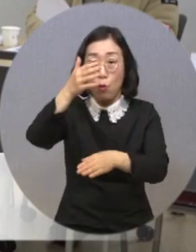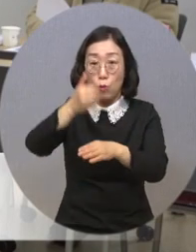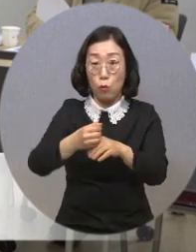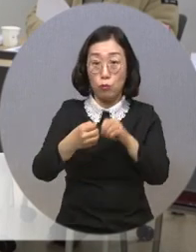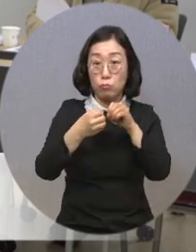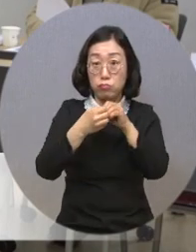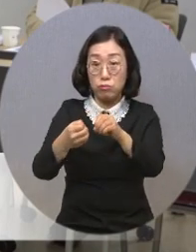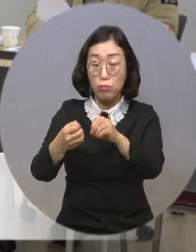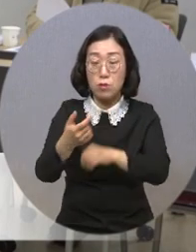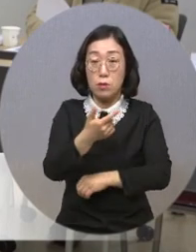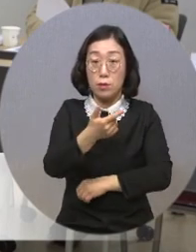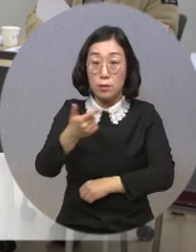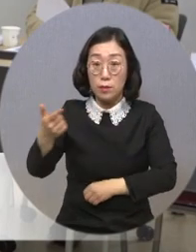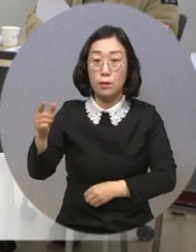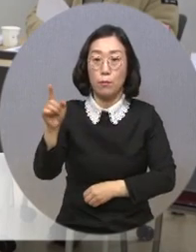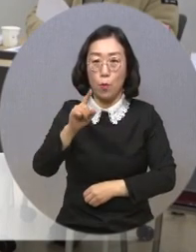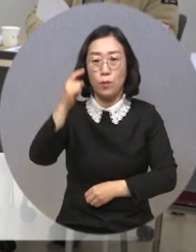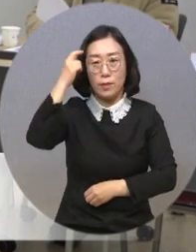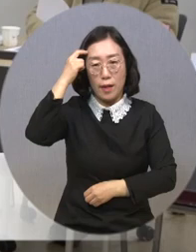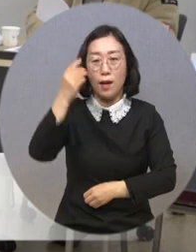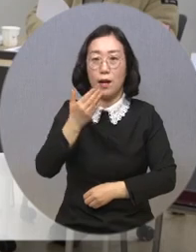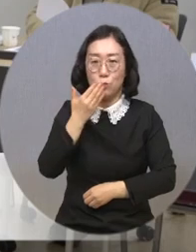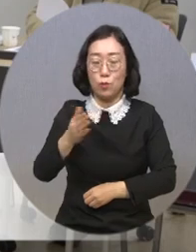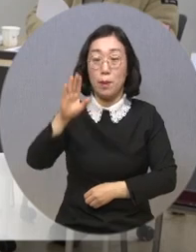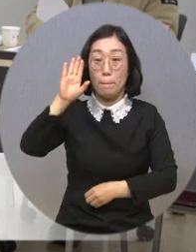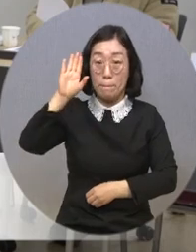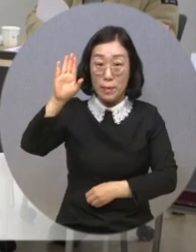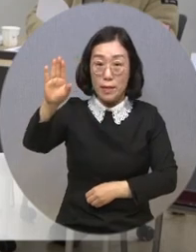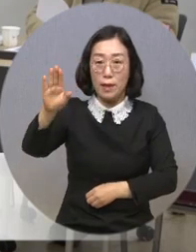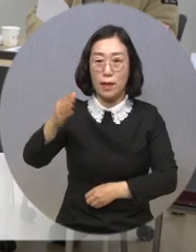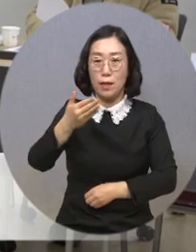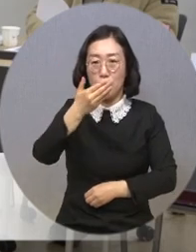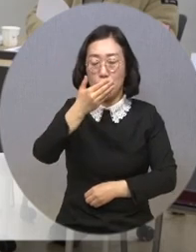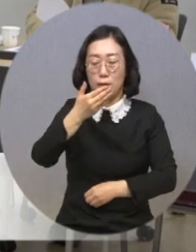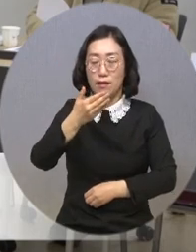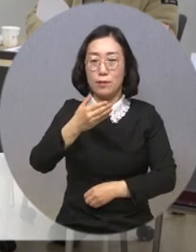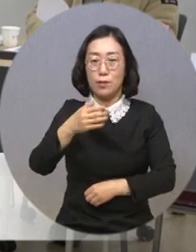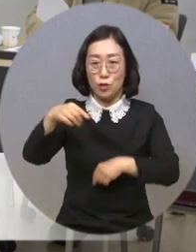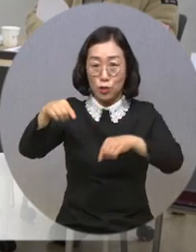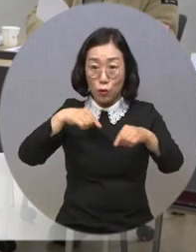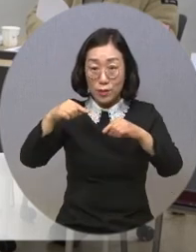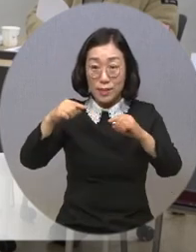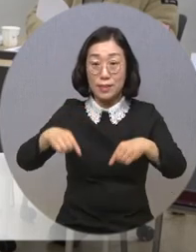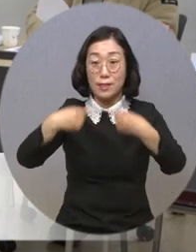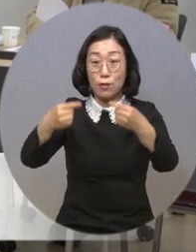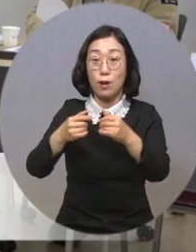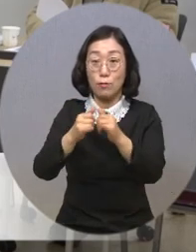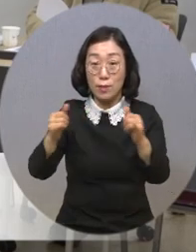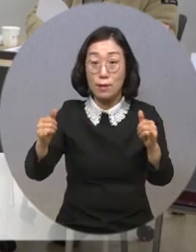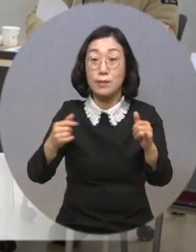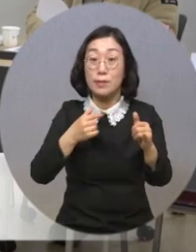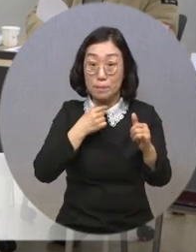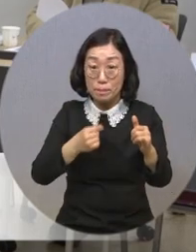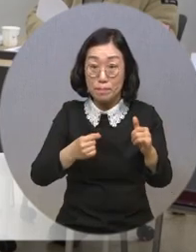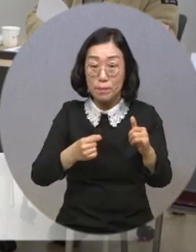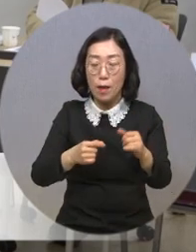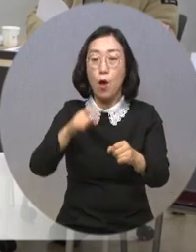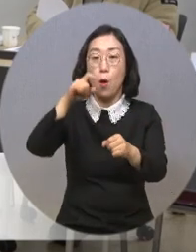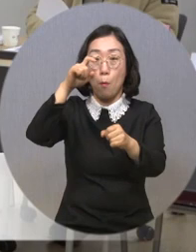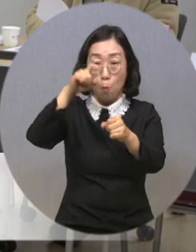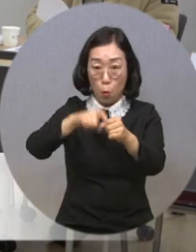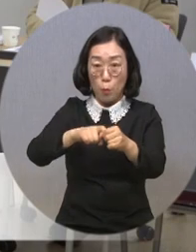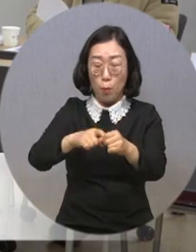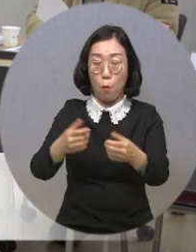결과를 초래할지 한번쯤 생각해 볼 수 있는 것. 미래의 정치인이 되길 원하는 사람들에게 분명한 목적을